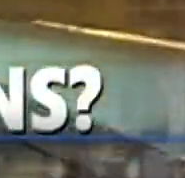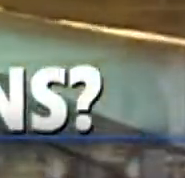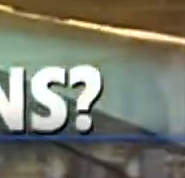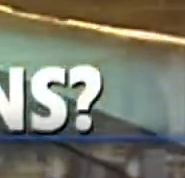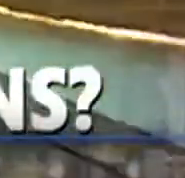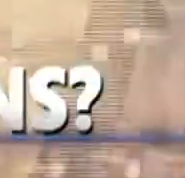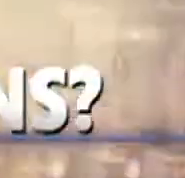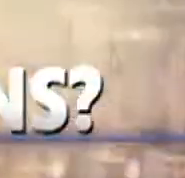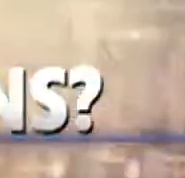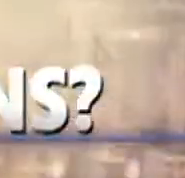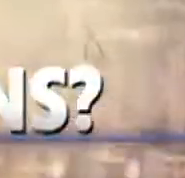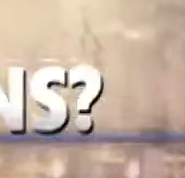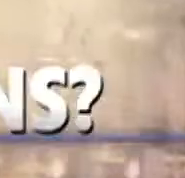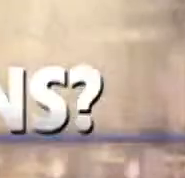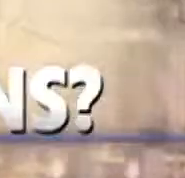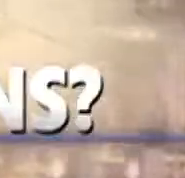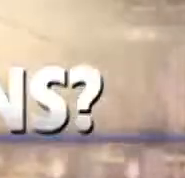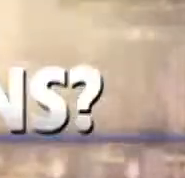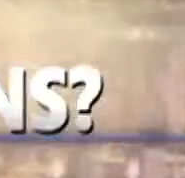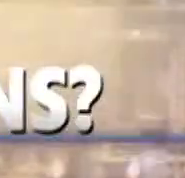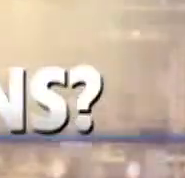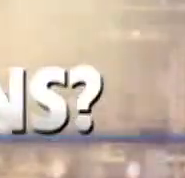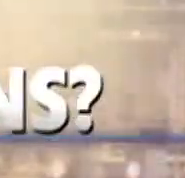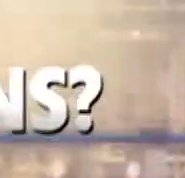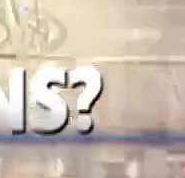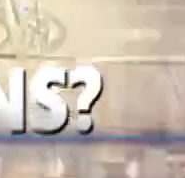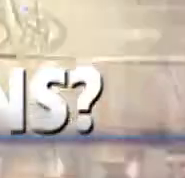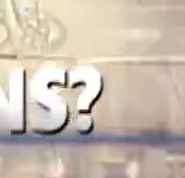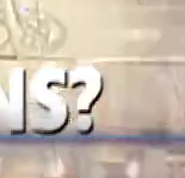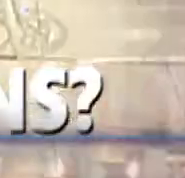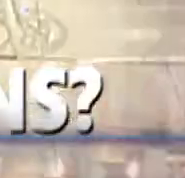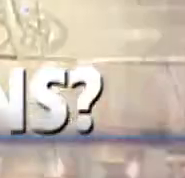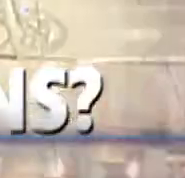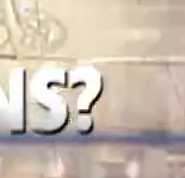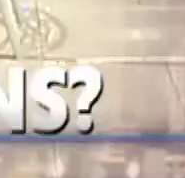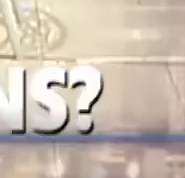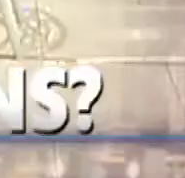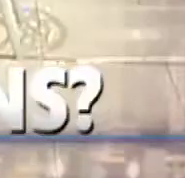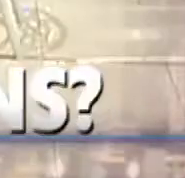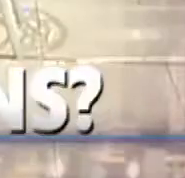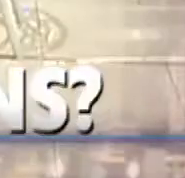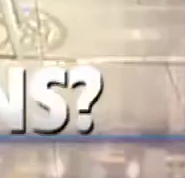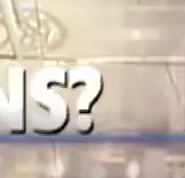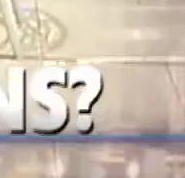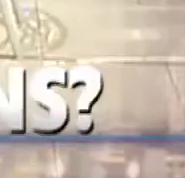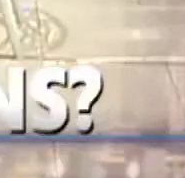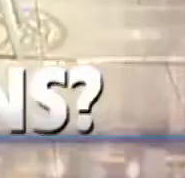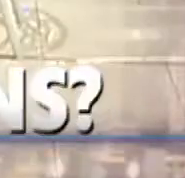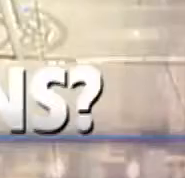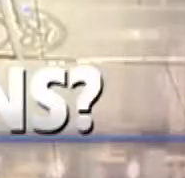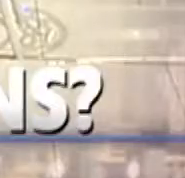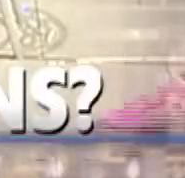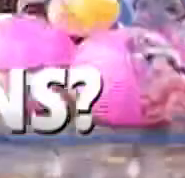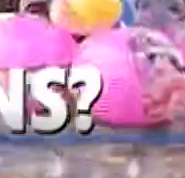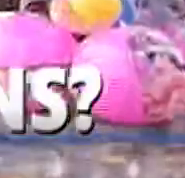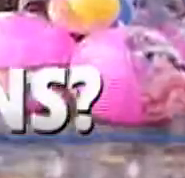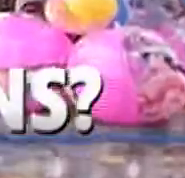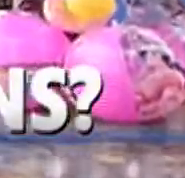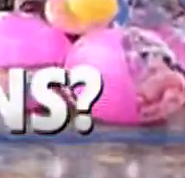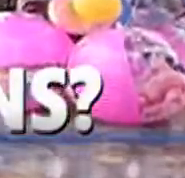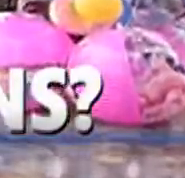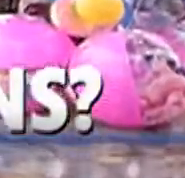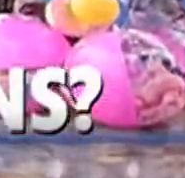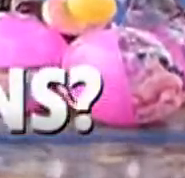Susunod, Metro Manila Council, pag-aaralan kung babaguhin ang restriction sa paglabas ng mga bata. DOH, ayaw naman daw maging